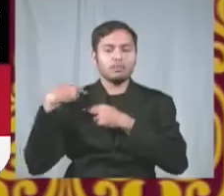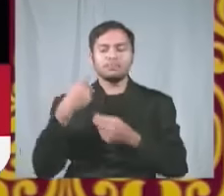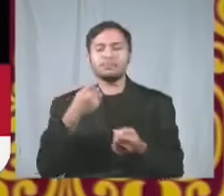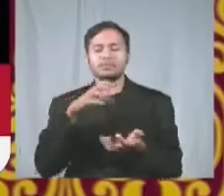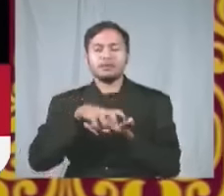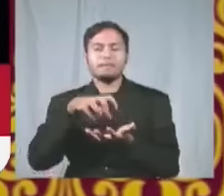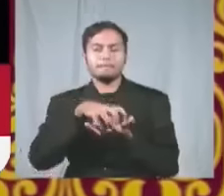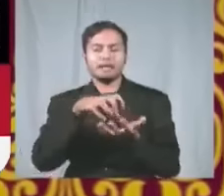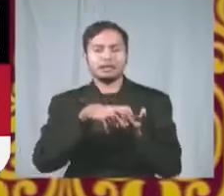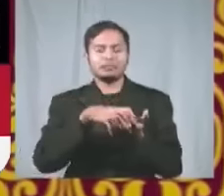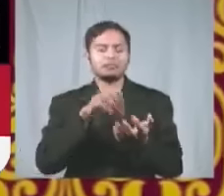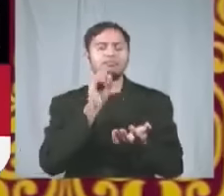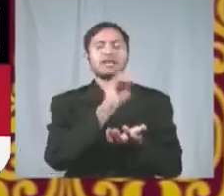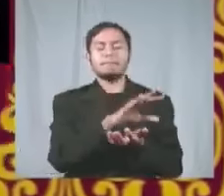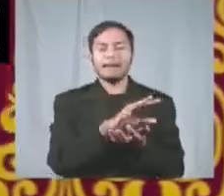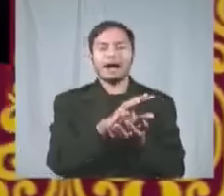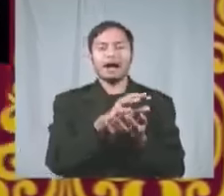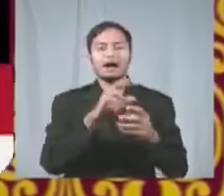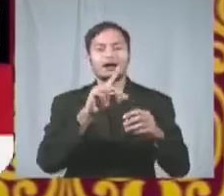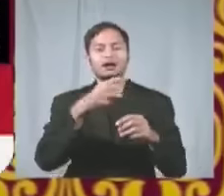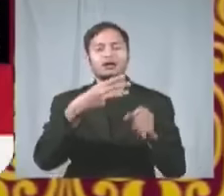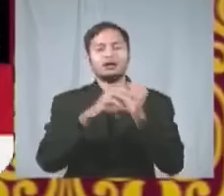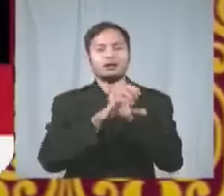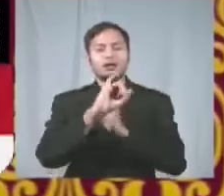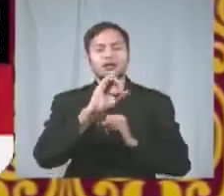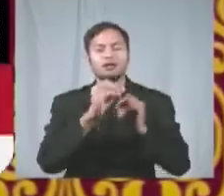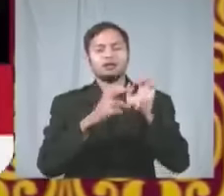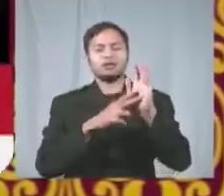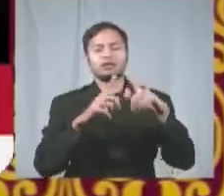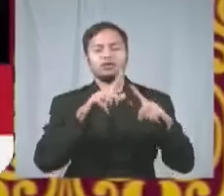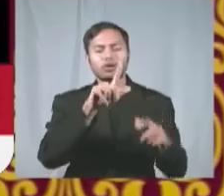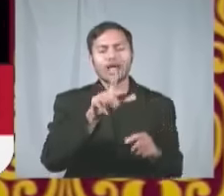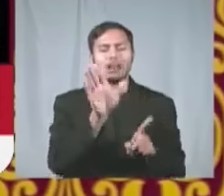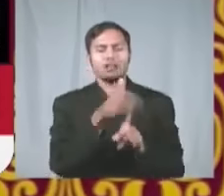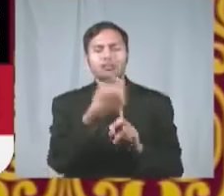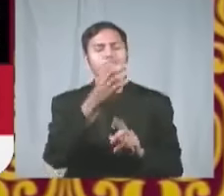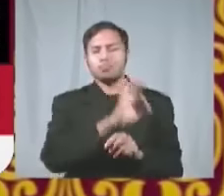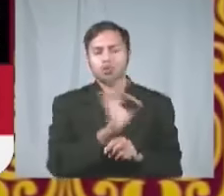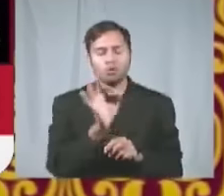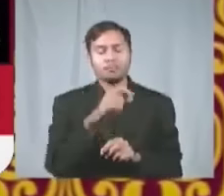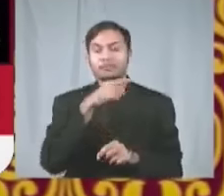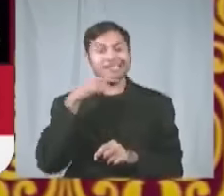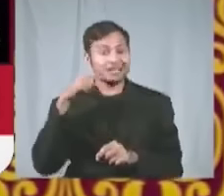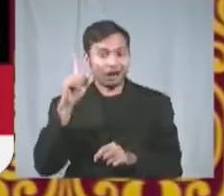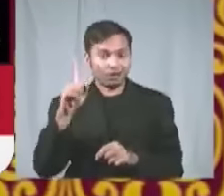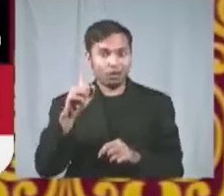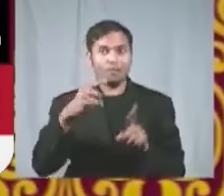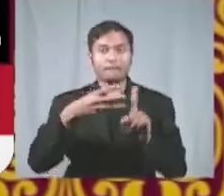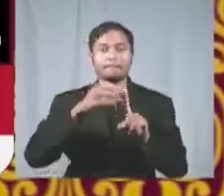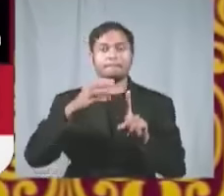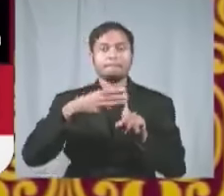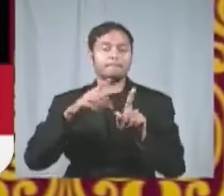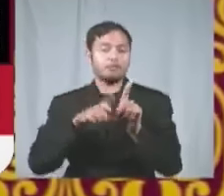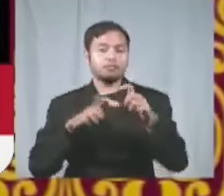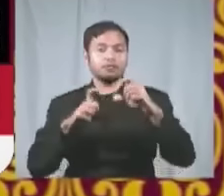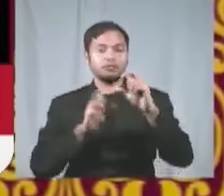sampah regional ini belum pernah terwujud. Insya Allah nanti mudah-mudahan Bobby Surya menjadi gubernur dan wakil